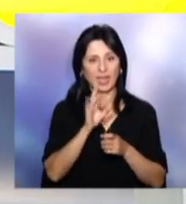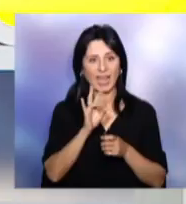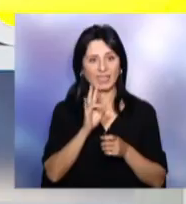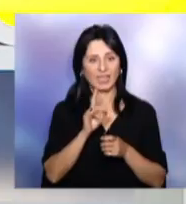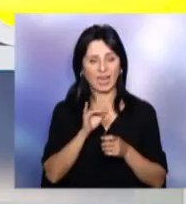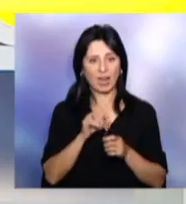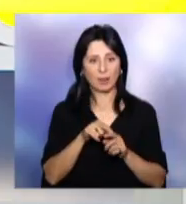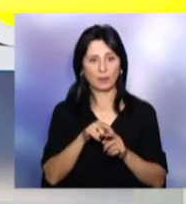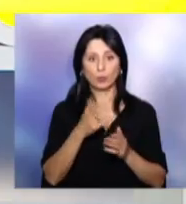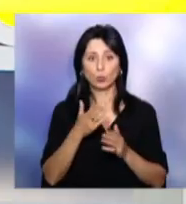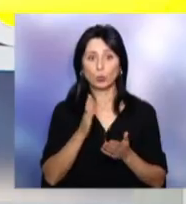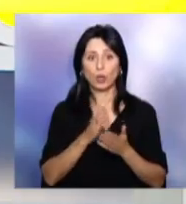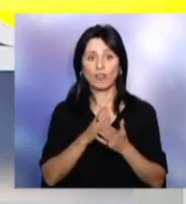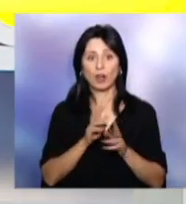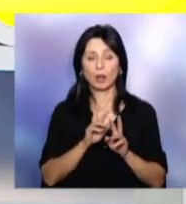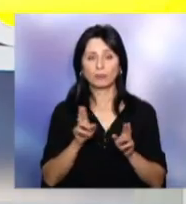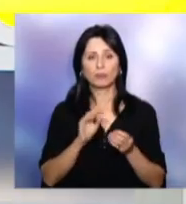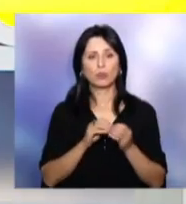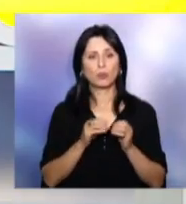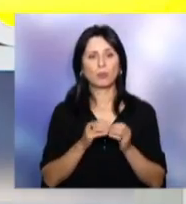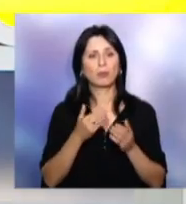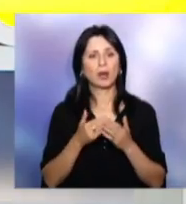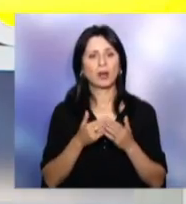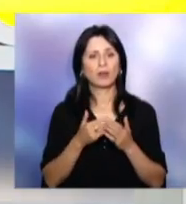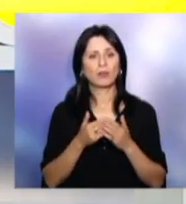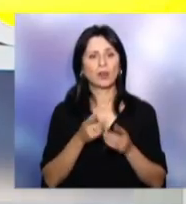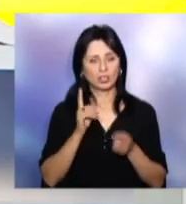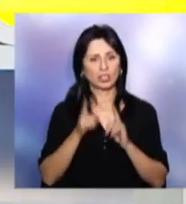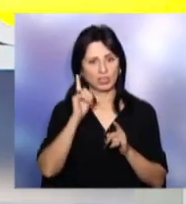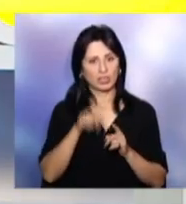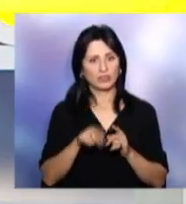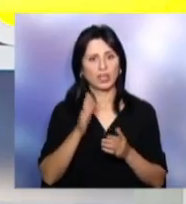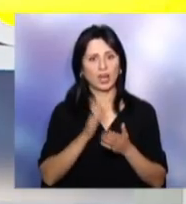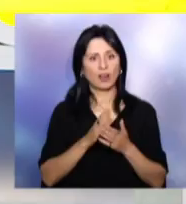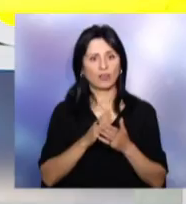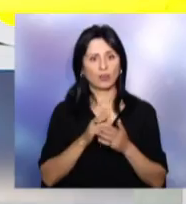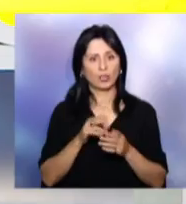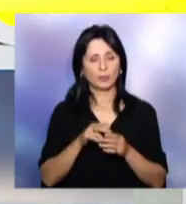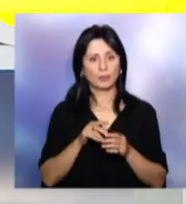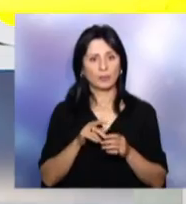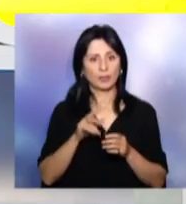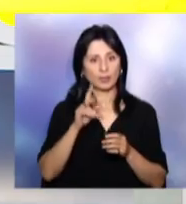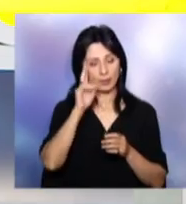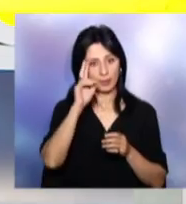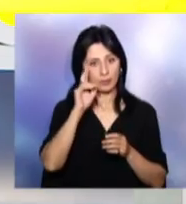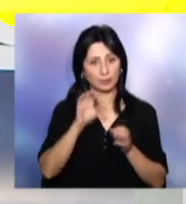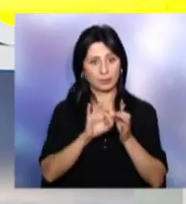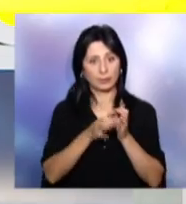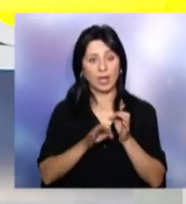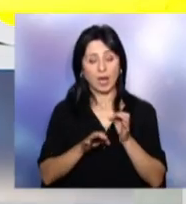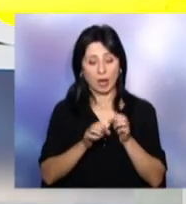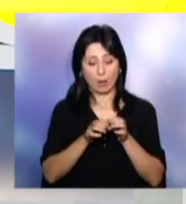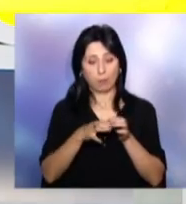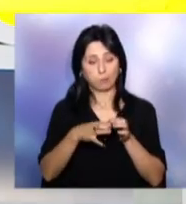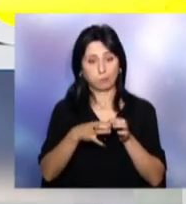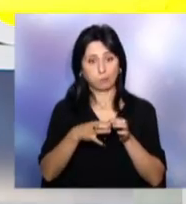უნდა გითხრათ, თუ თქვენ გაქვთ მსგავსი პრობლემები, მაგალითად დანამდვილებით იცით რომ გაქვთ დივერტიკული და მით უფრო